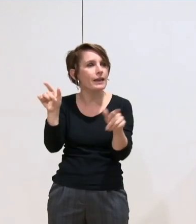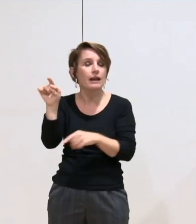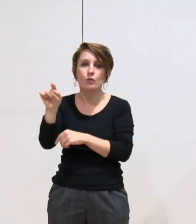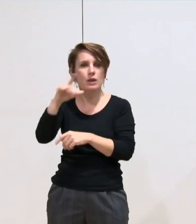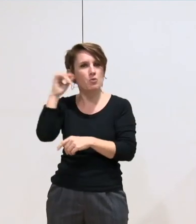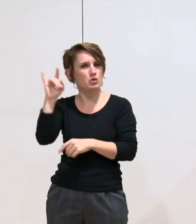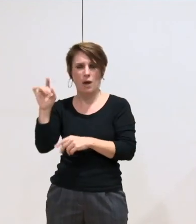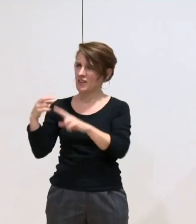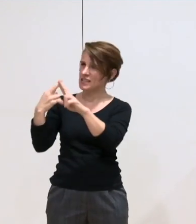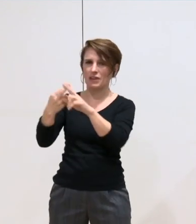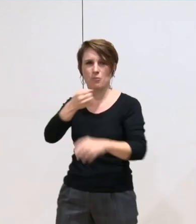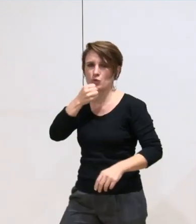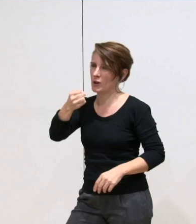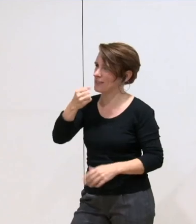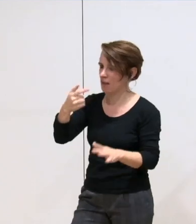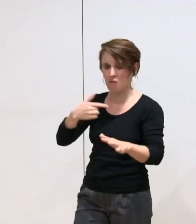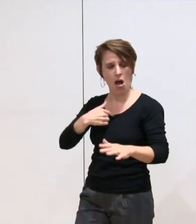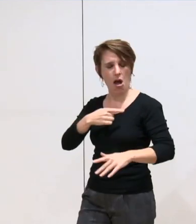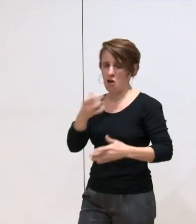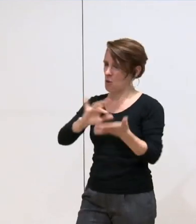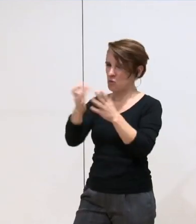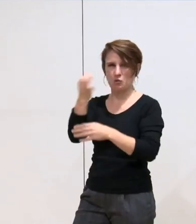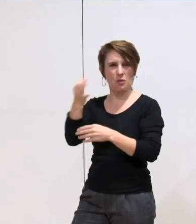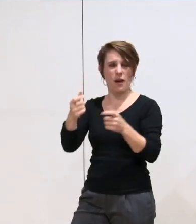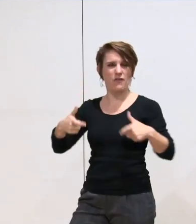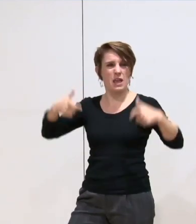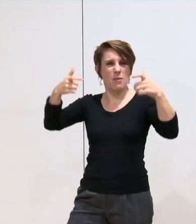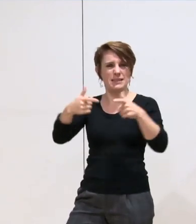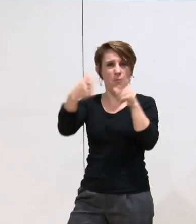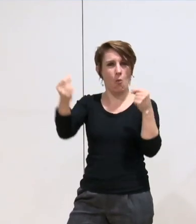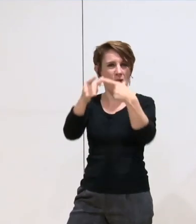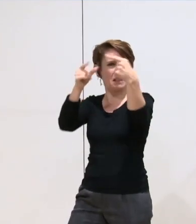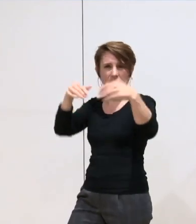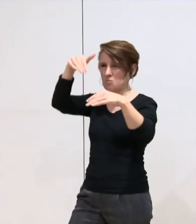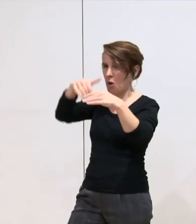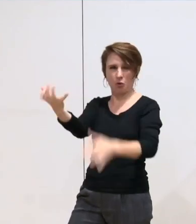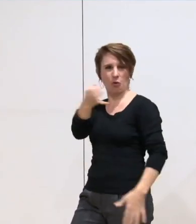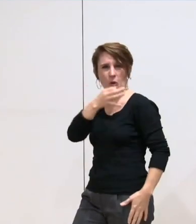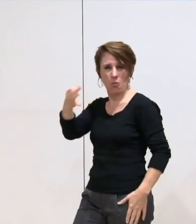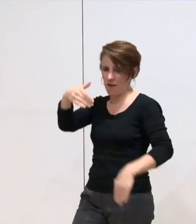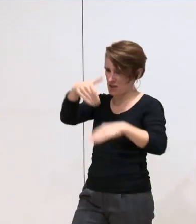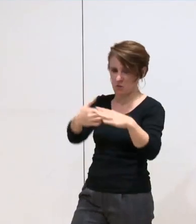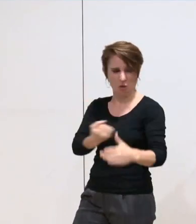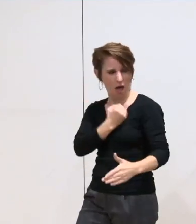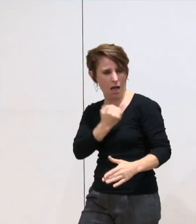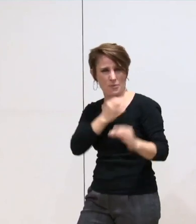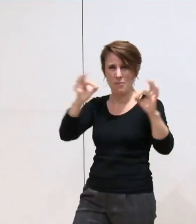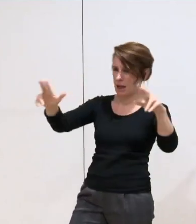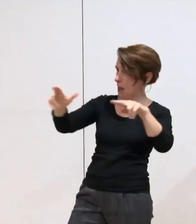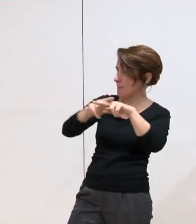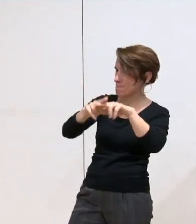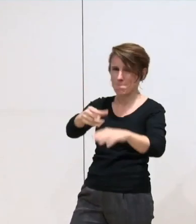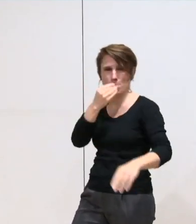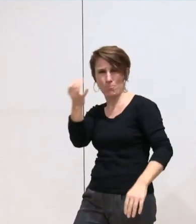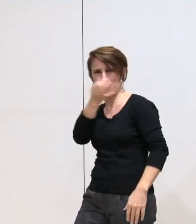récupéré un bâtiment dans un très bon état et avec, si j'ai bien le souvenir en tête, rien qui ne manquait ou quelque chose de ce style ».